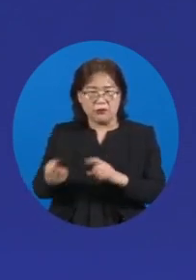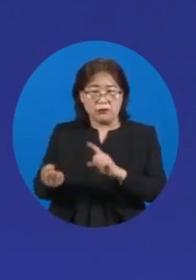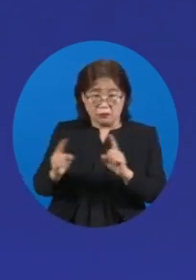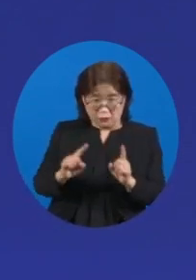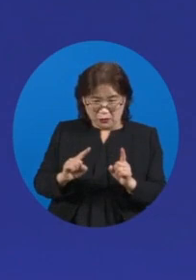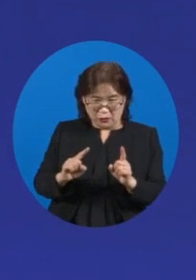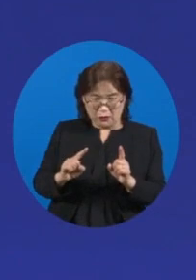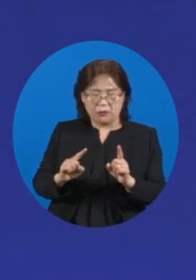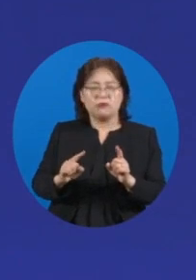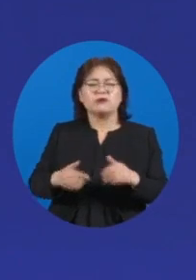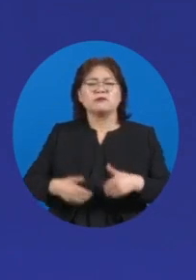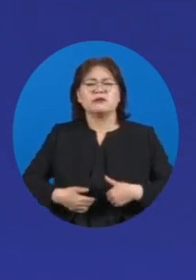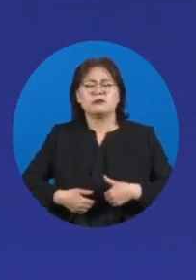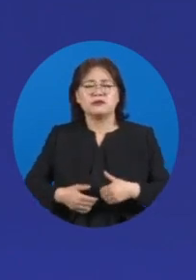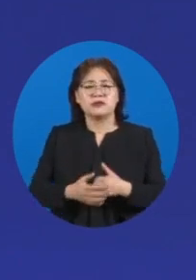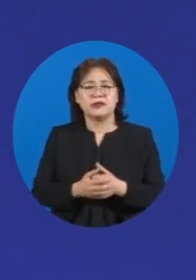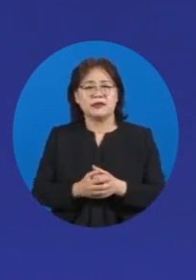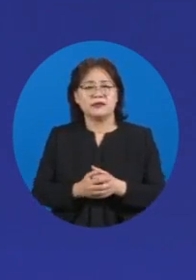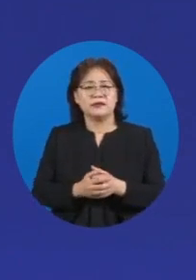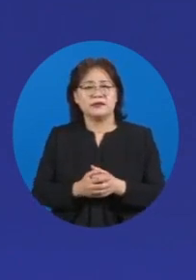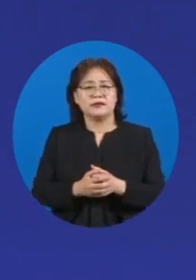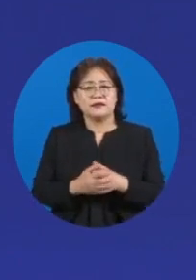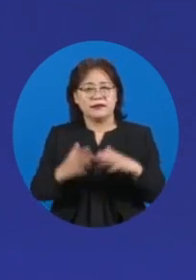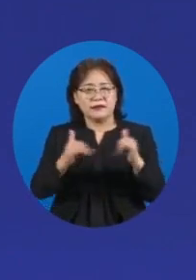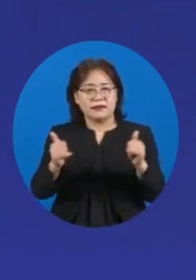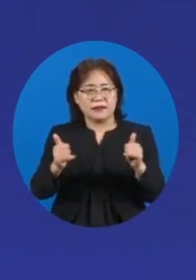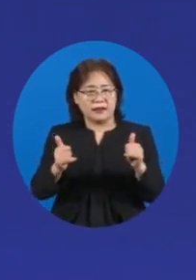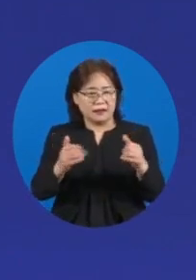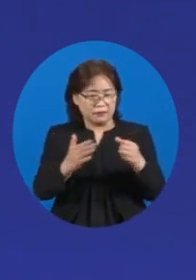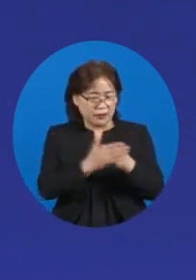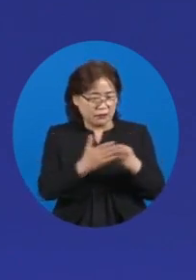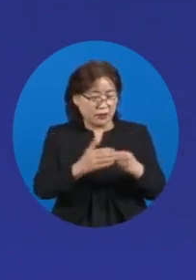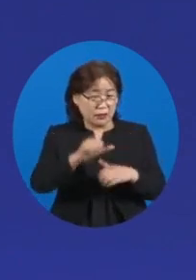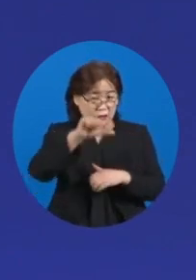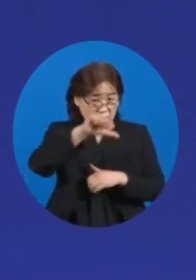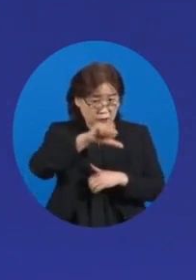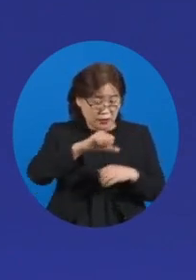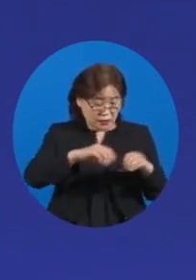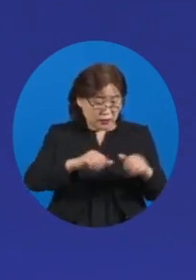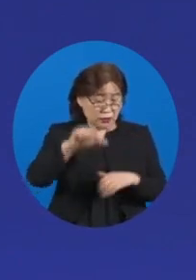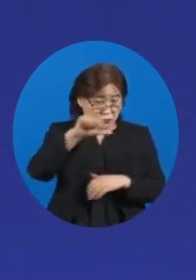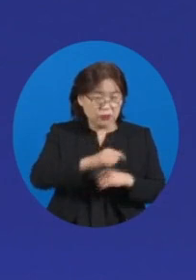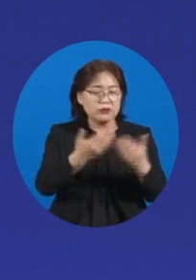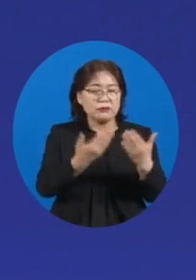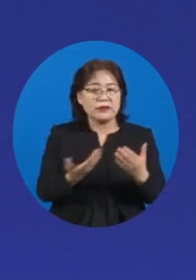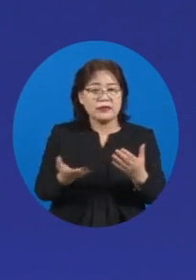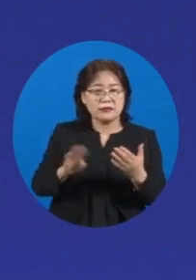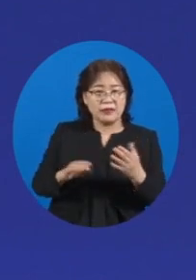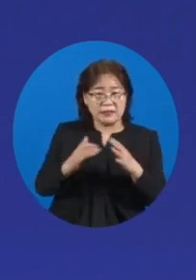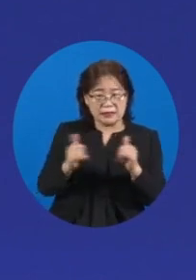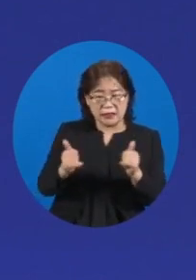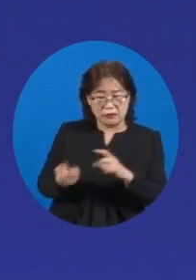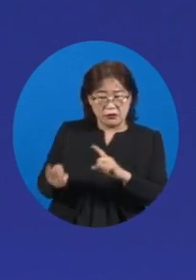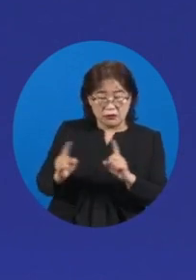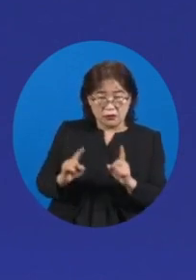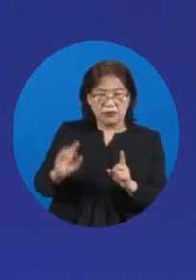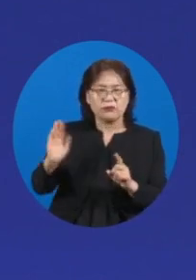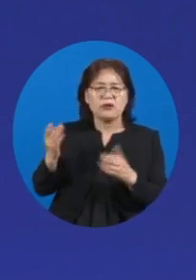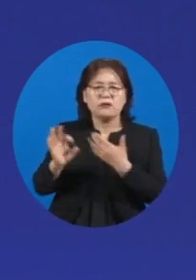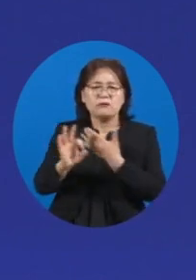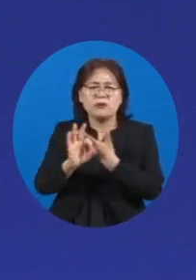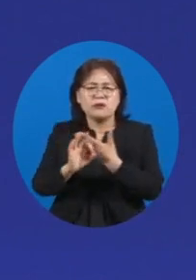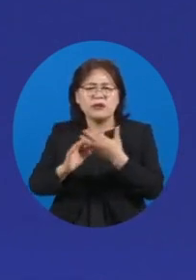됩니다 인간 으로 말미암아 땅이 저주를 받았지만 우리 인간이 해보게 되면